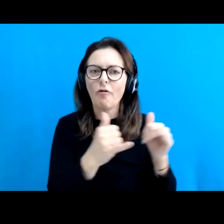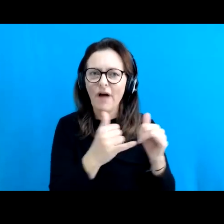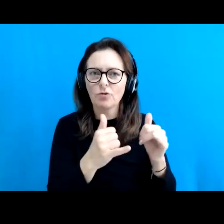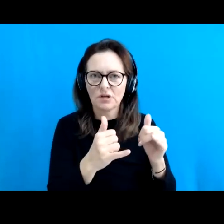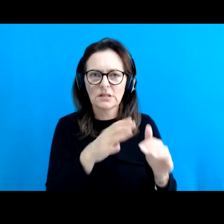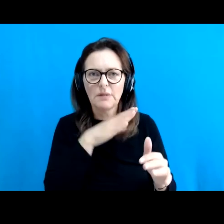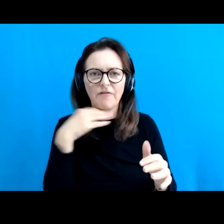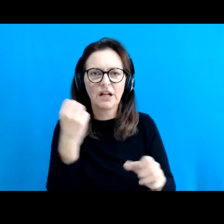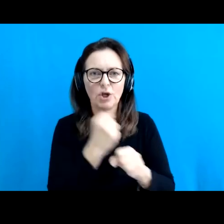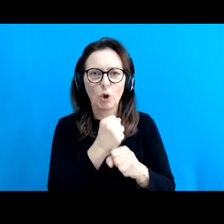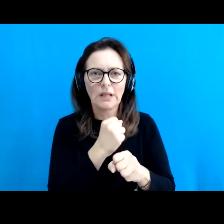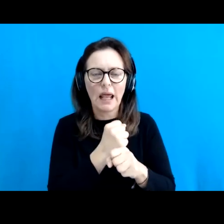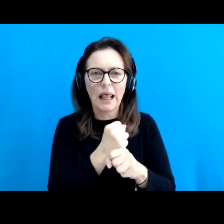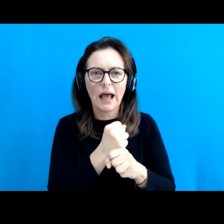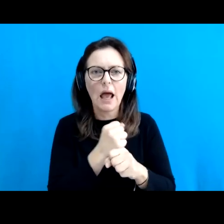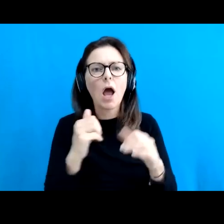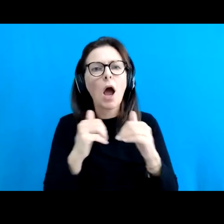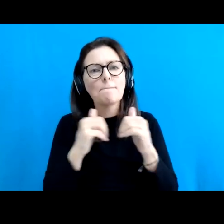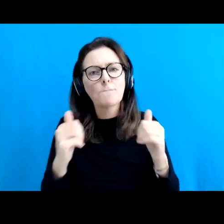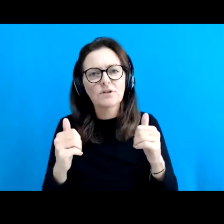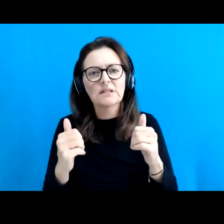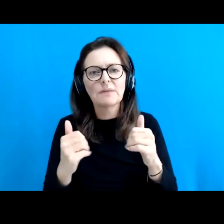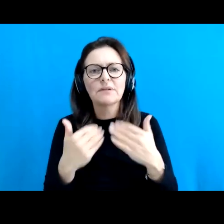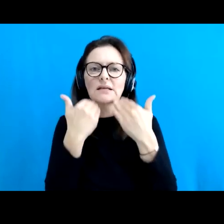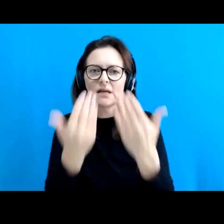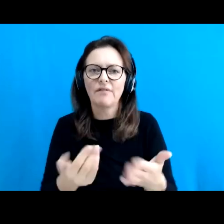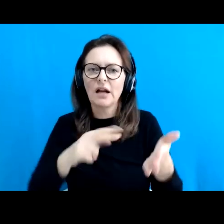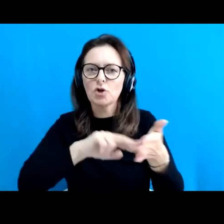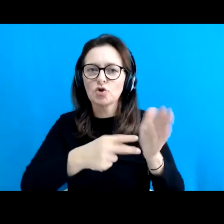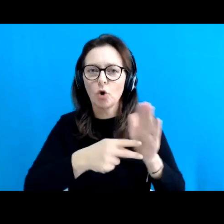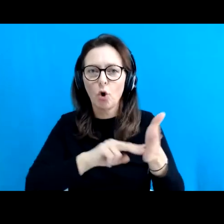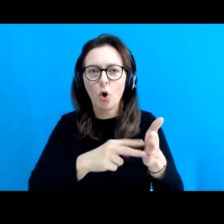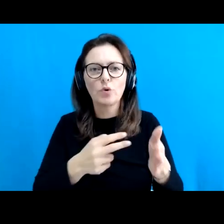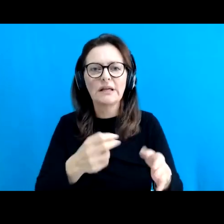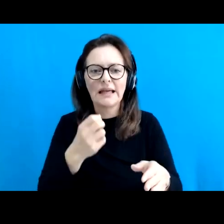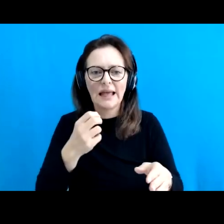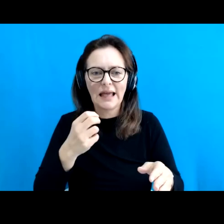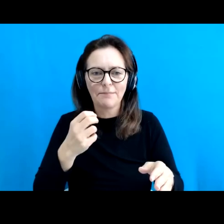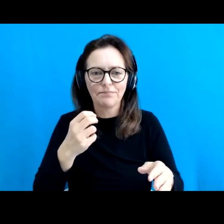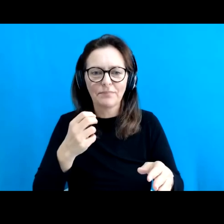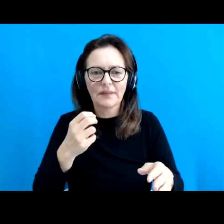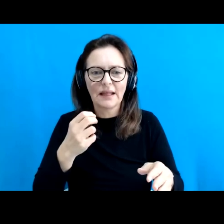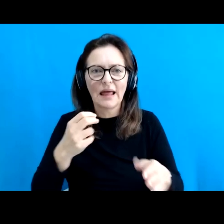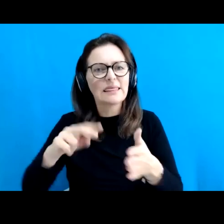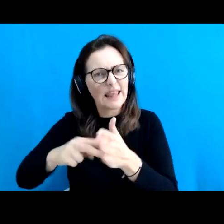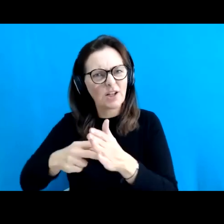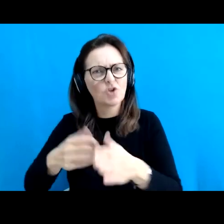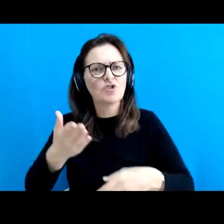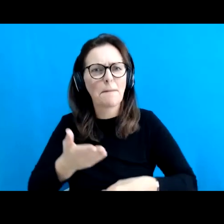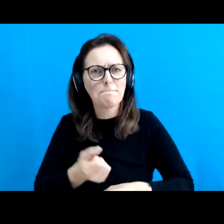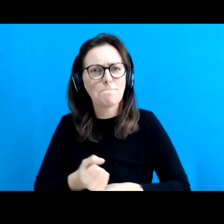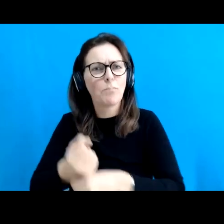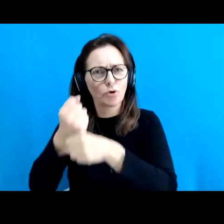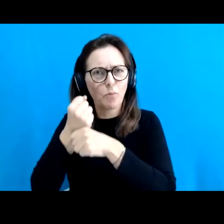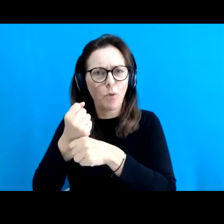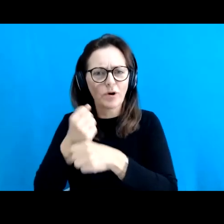dela. Posebna zahvala še enkrat strokovni in tehnični podpori Andragoškega centra Slovenije. Poimensko se